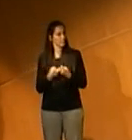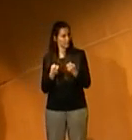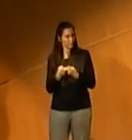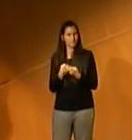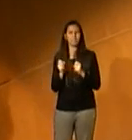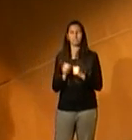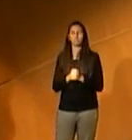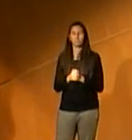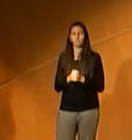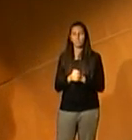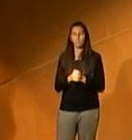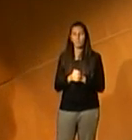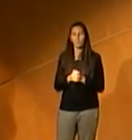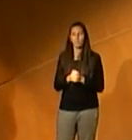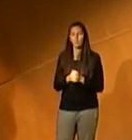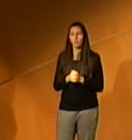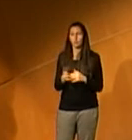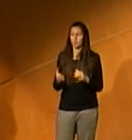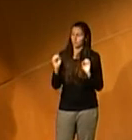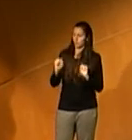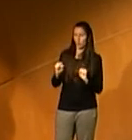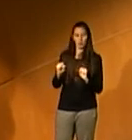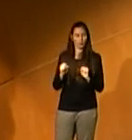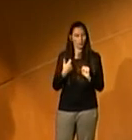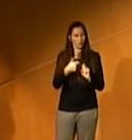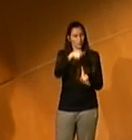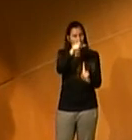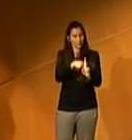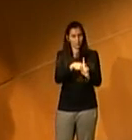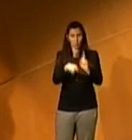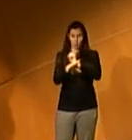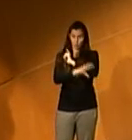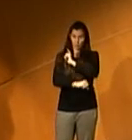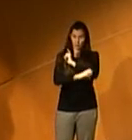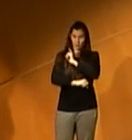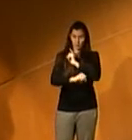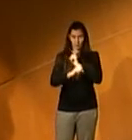la possibilité donc de nommer un secrétaire pour